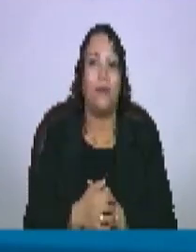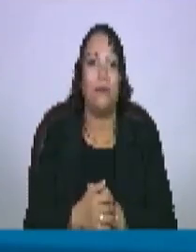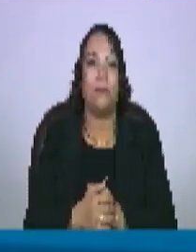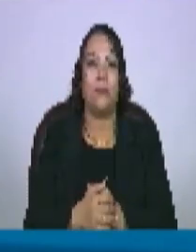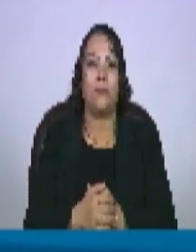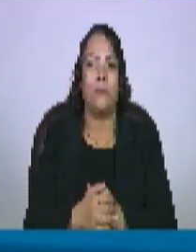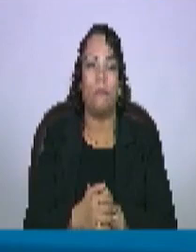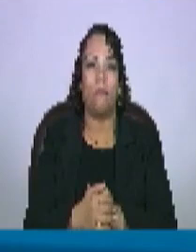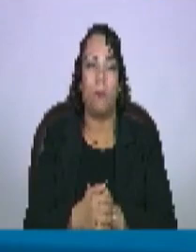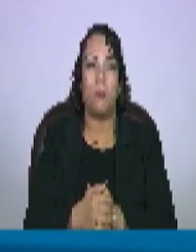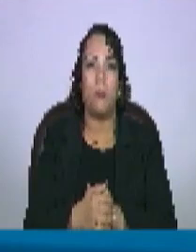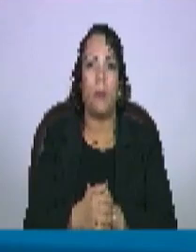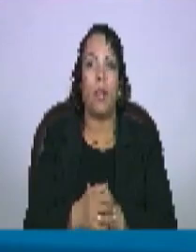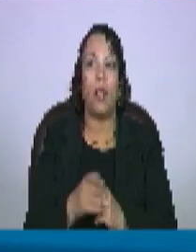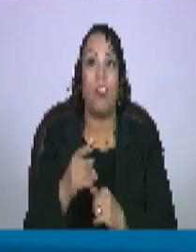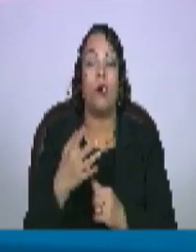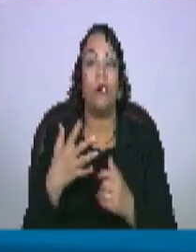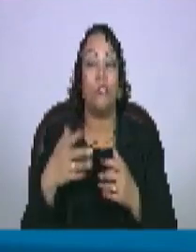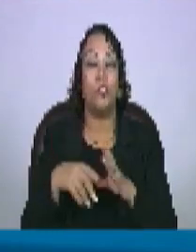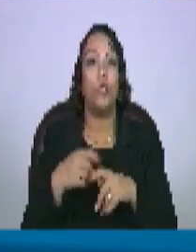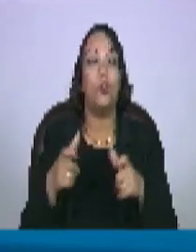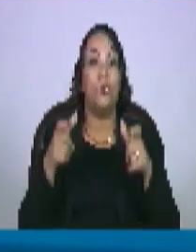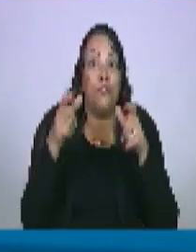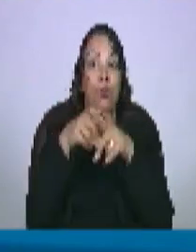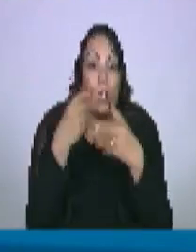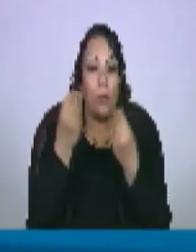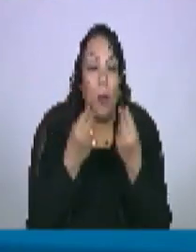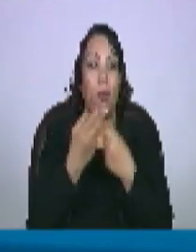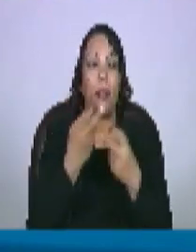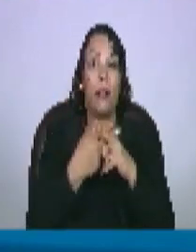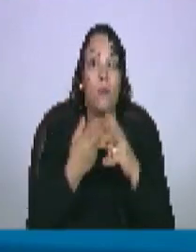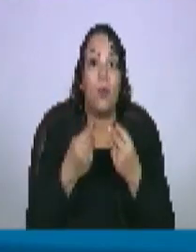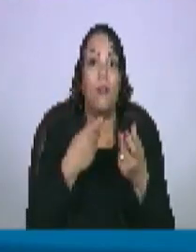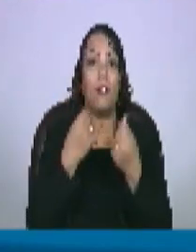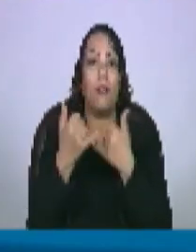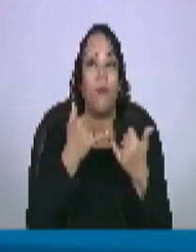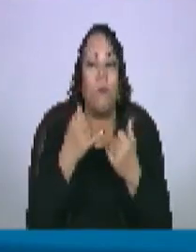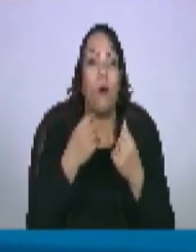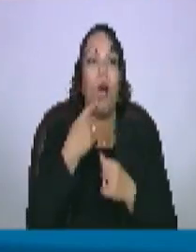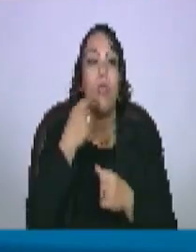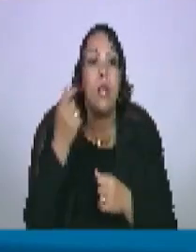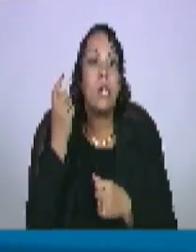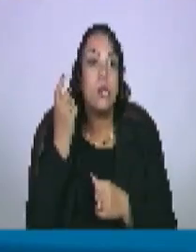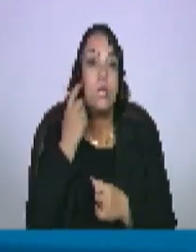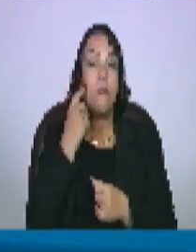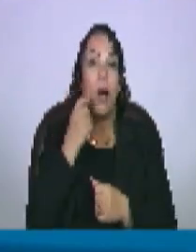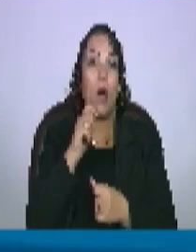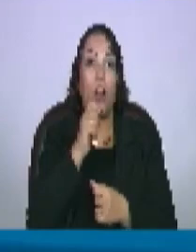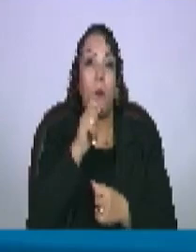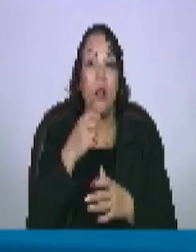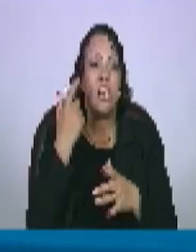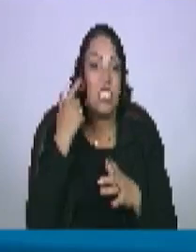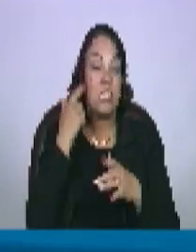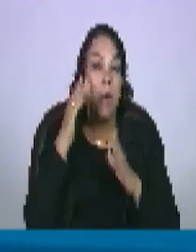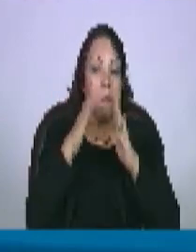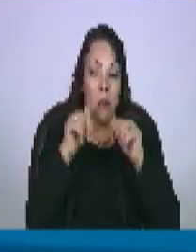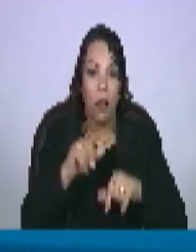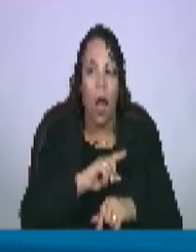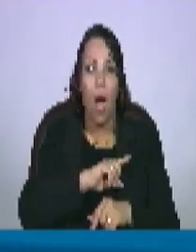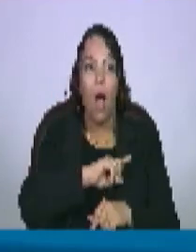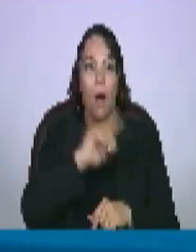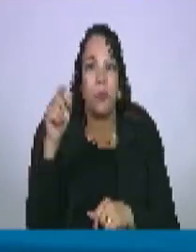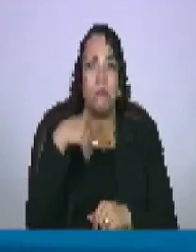المتقدمه يعني وشاركت في اجتماعات كتير وقابلت ناس كتير انا عمري ما سمعت رنه موبايل منل انا بسمعهم